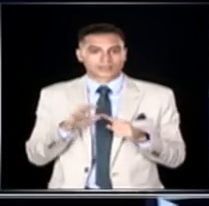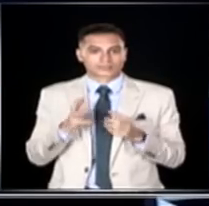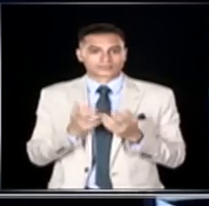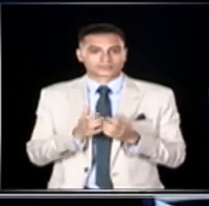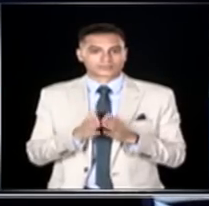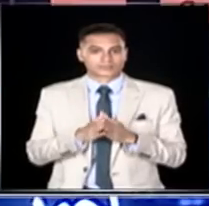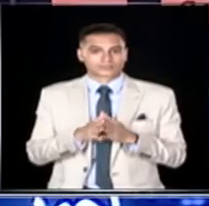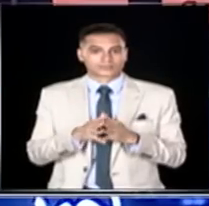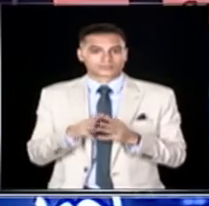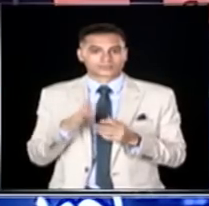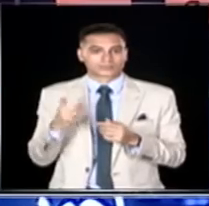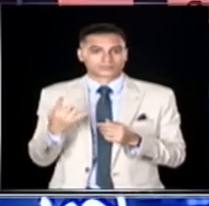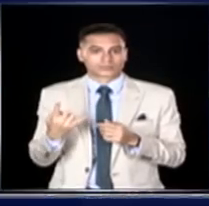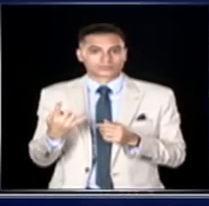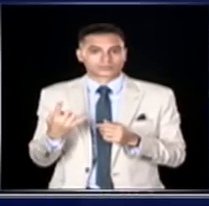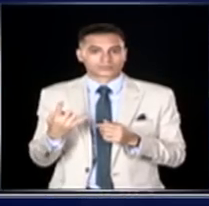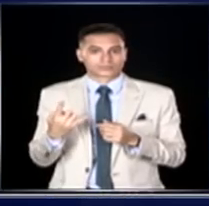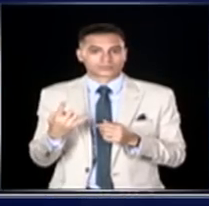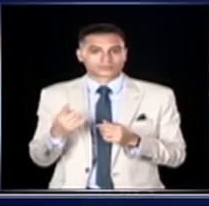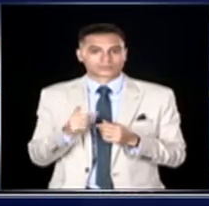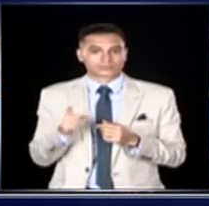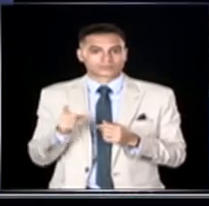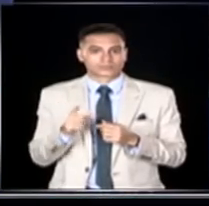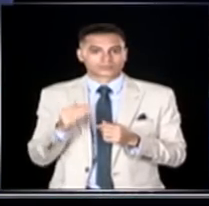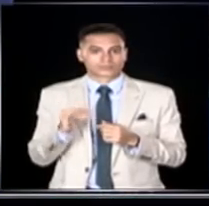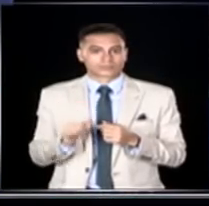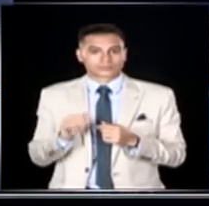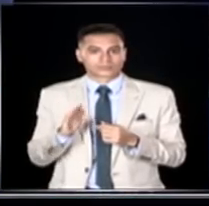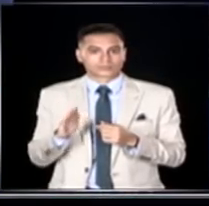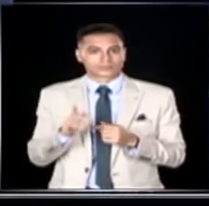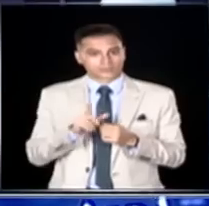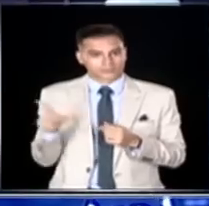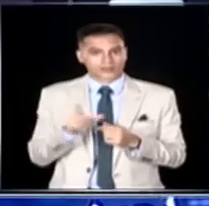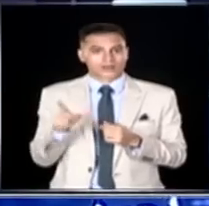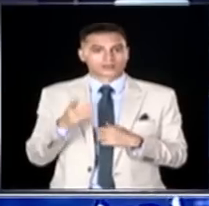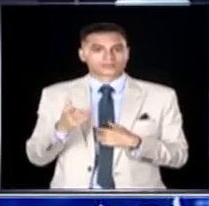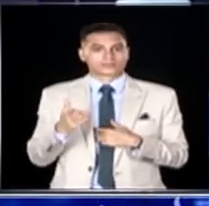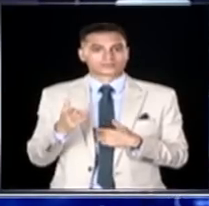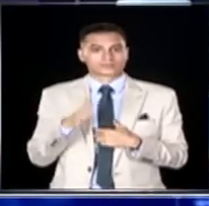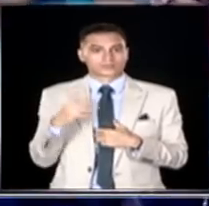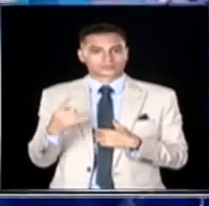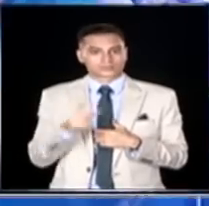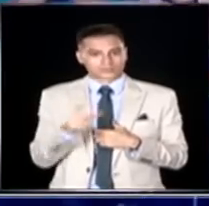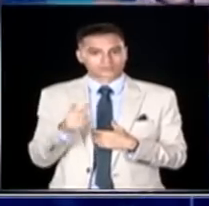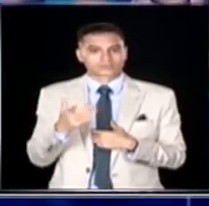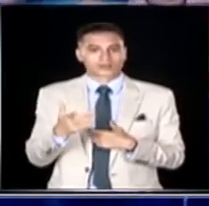أحمد وجيه إجابتك؟ 110. صح يا خميس؟ صح. إجابة صحيحة.